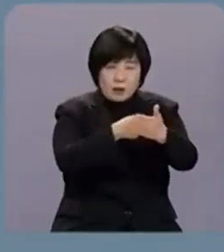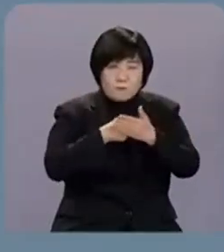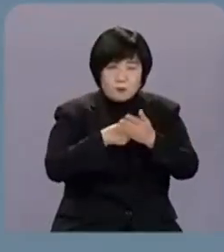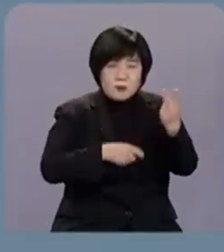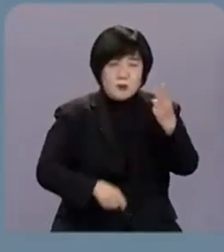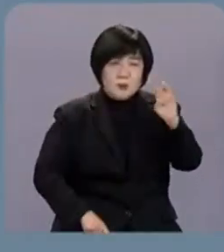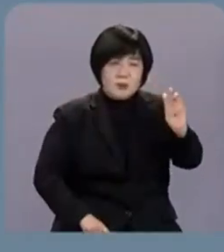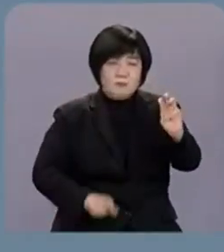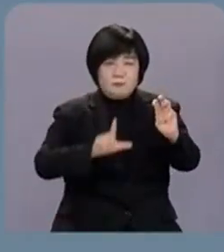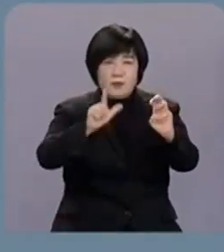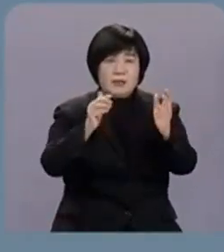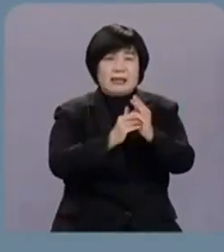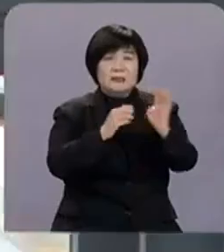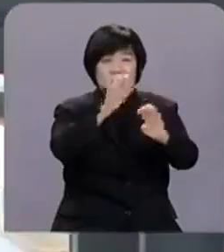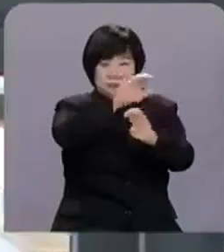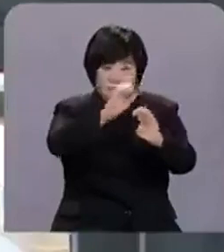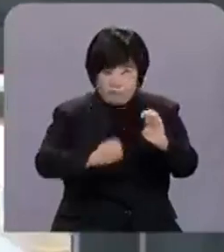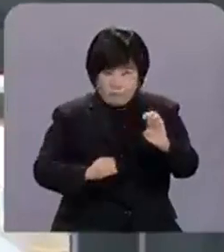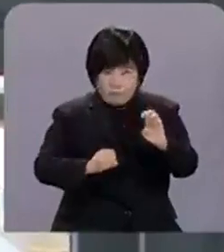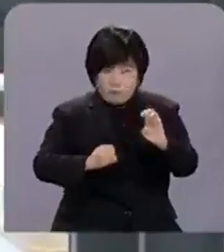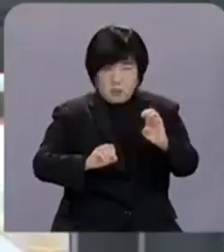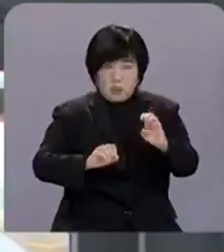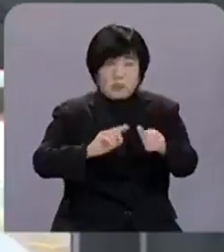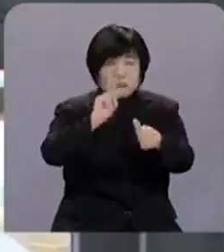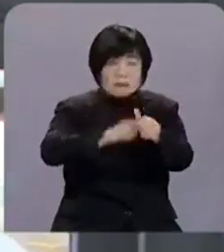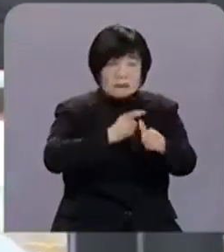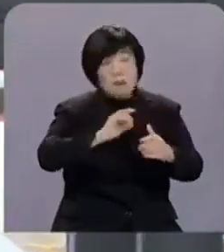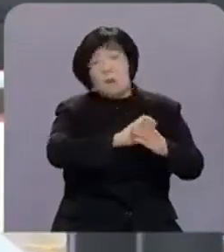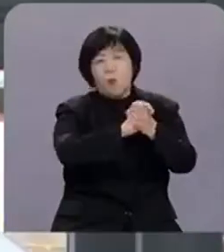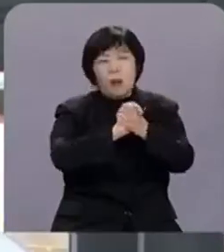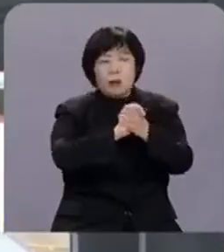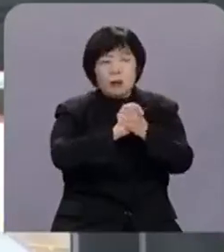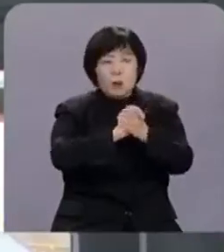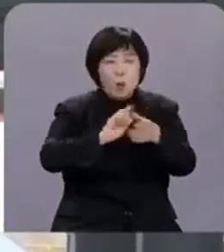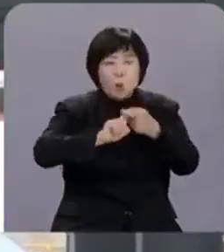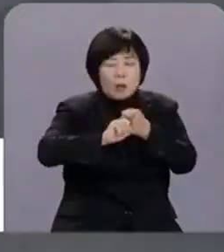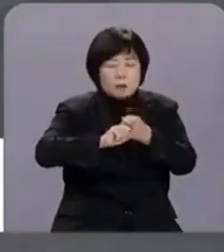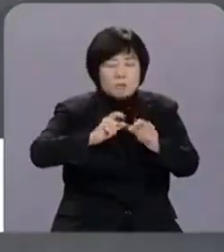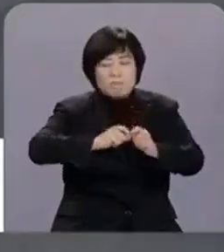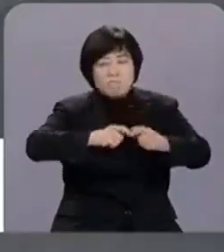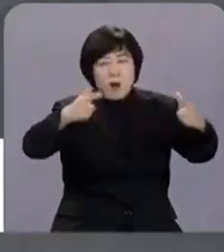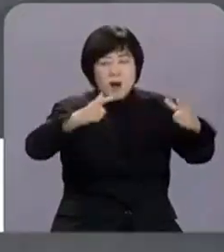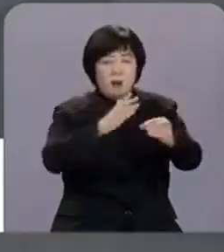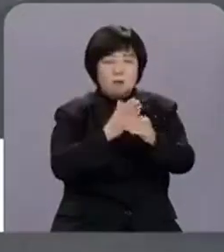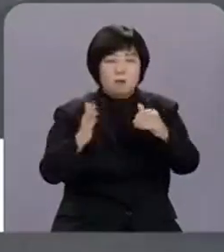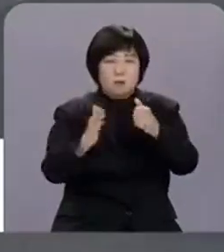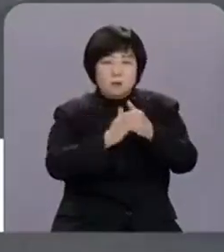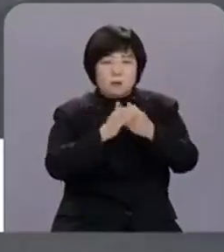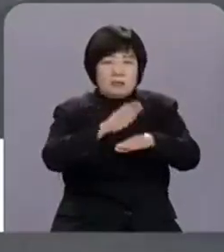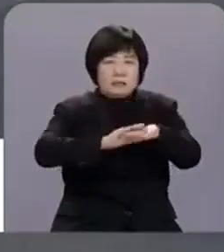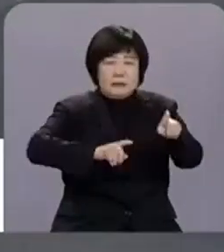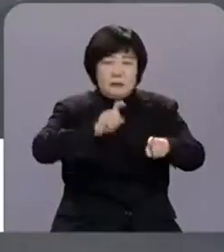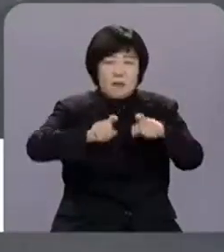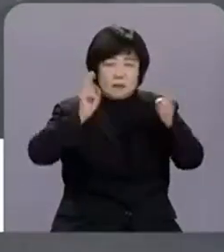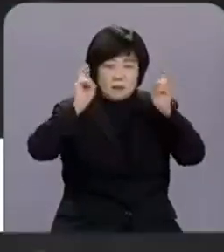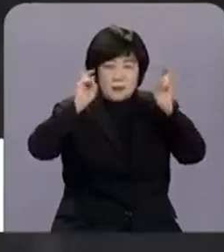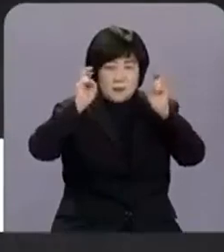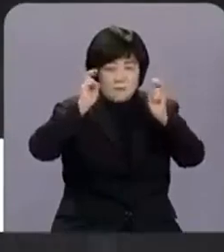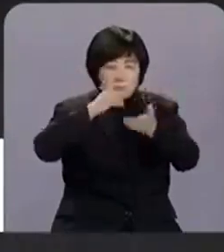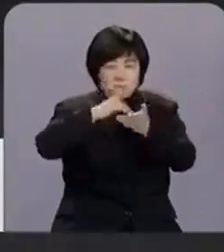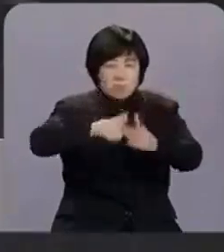40% 친환경 경영에 관심이 들며 탄소 중립 을 실천하는 기업이 들고 기술도 발전하고